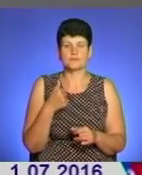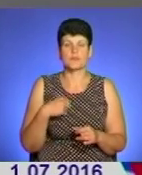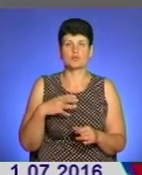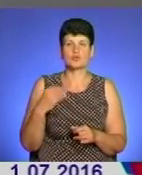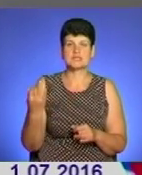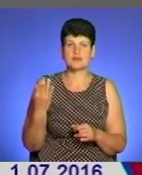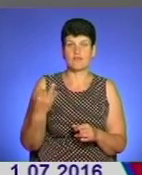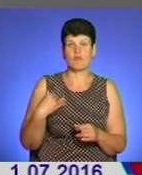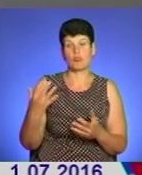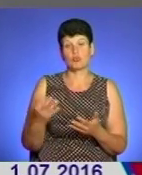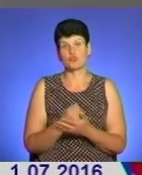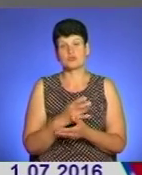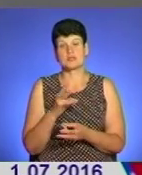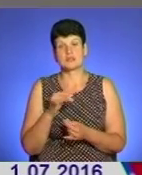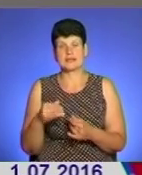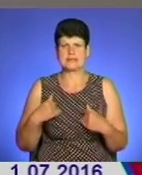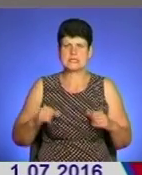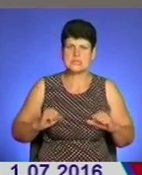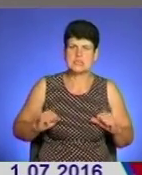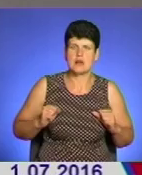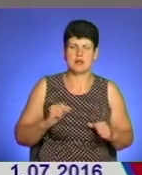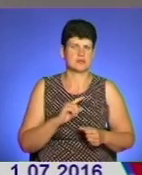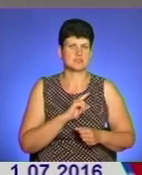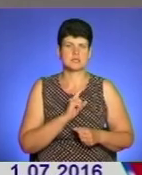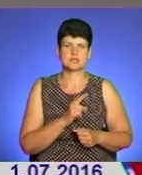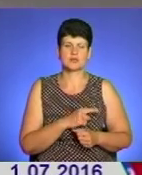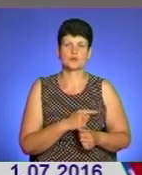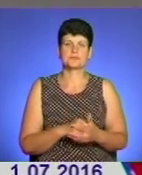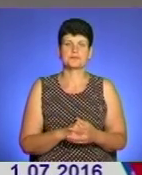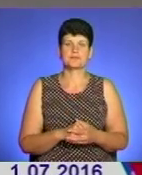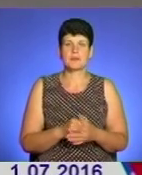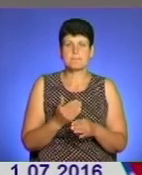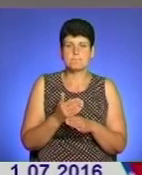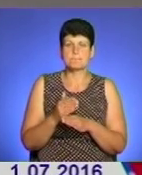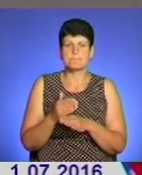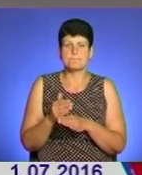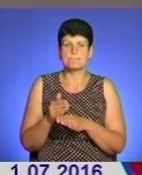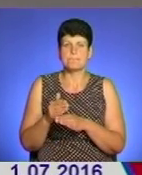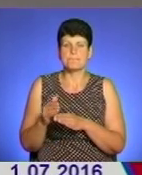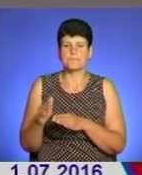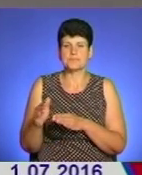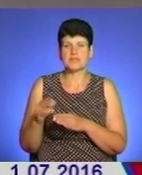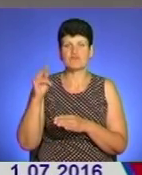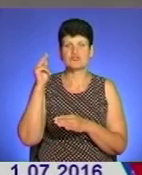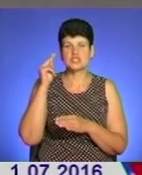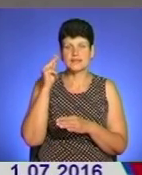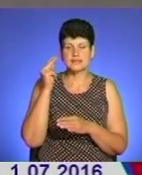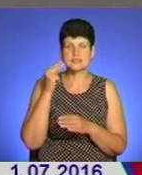мені вийде, чи ні. Я старалася сильно. І помаленьку вчилися